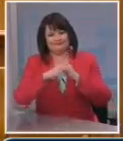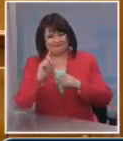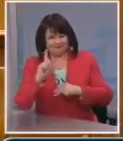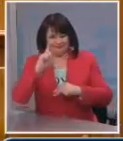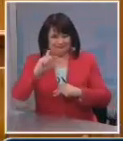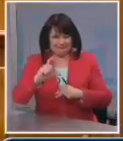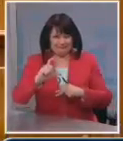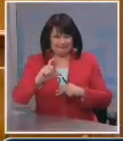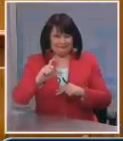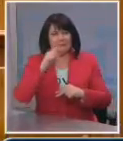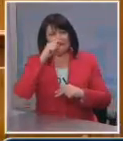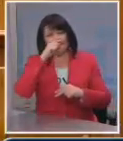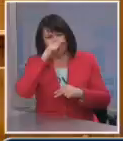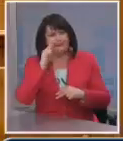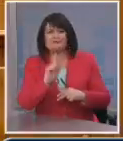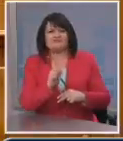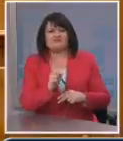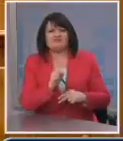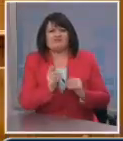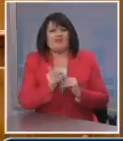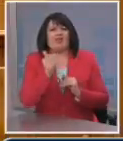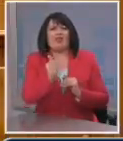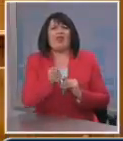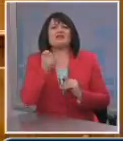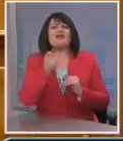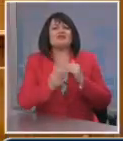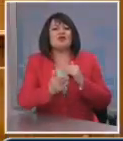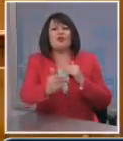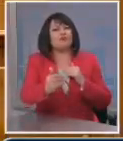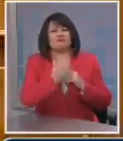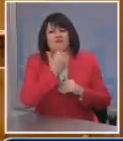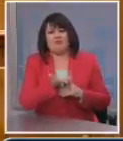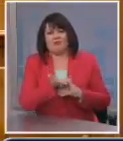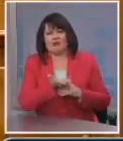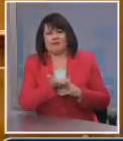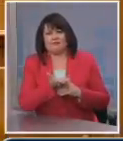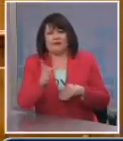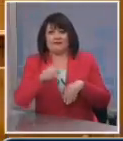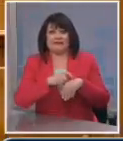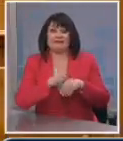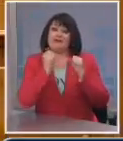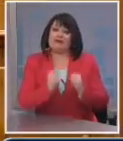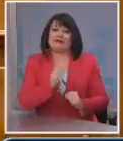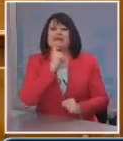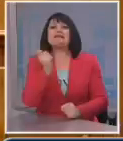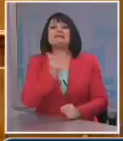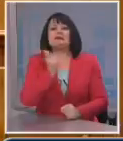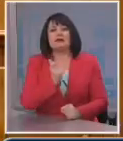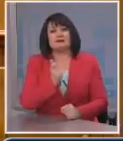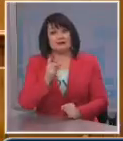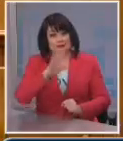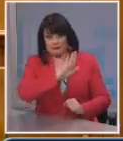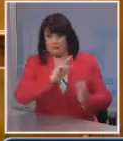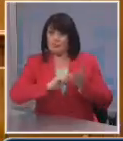δρούν ως αντικίνητρο για την επιμήκυνση του ασφαλιστικού χρόνου. Οι δε υφιστάμενες κύριες συντάξεις, προσέξτε το